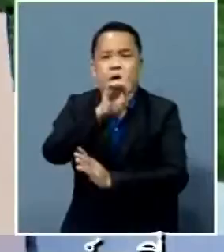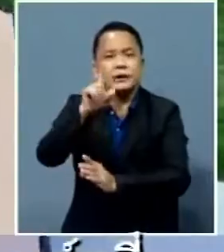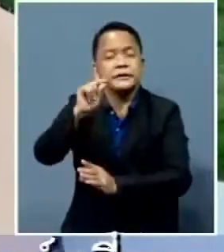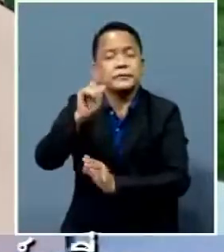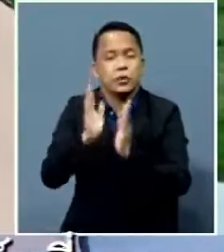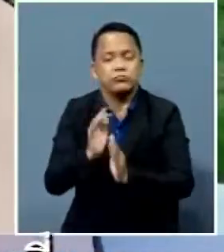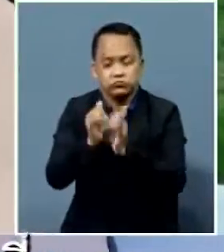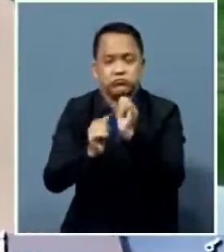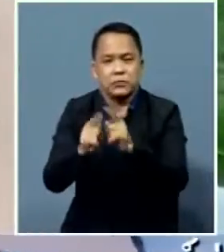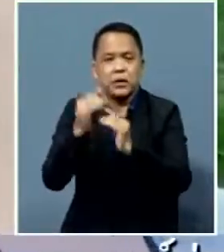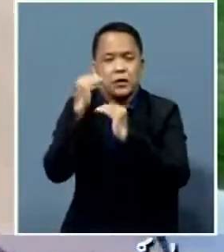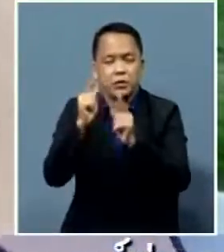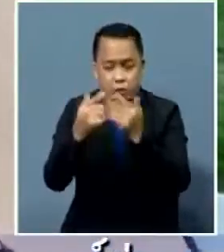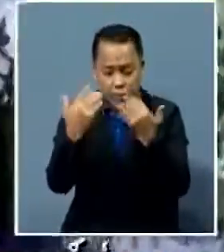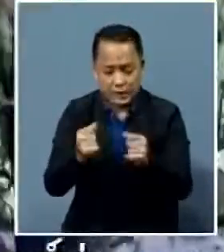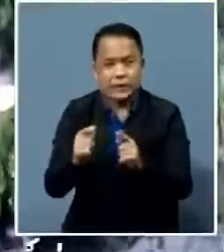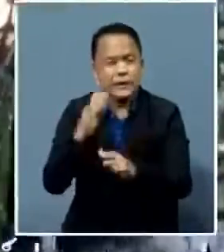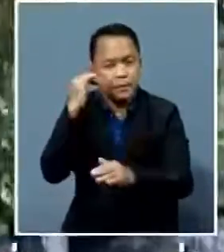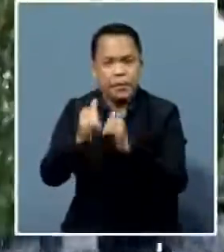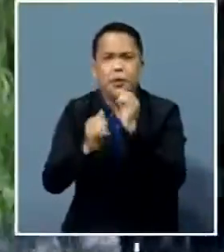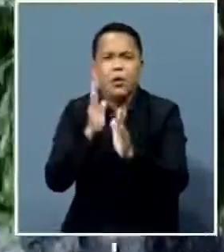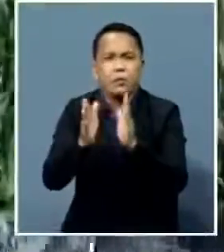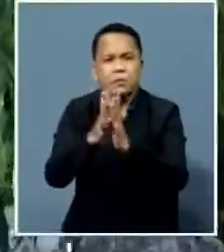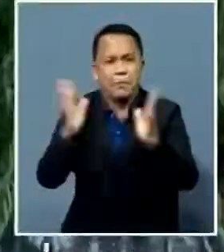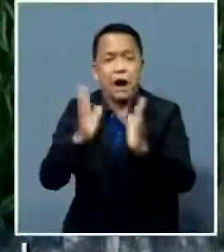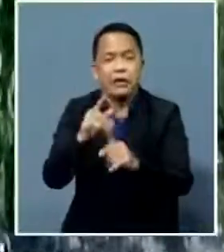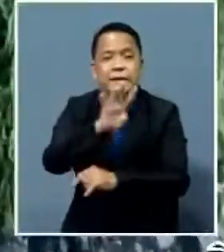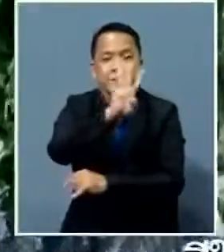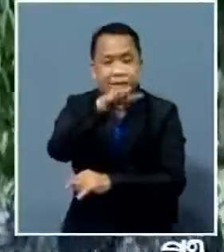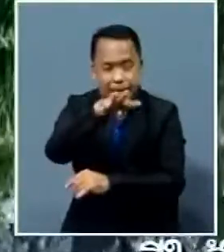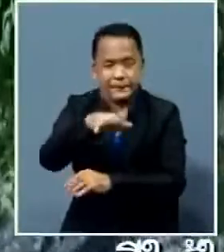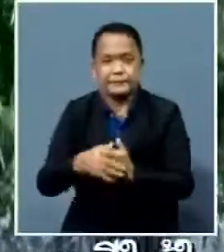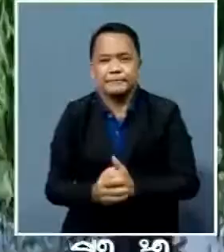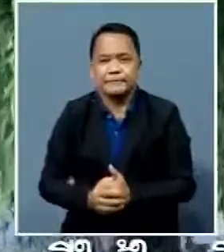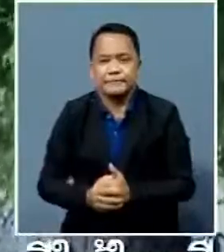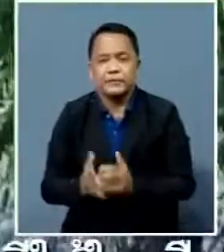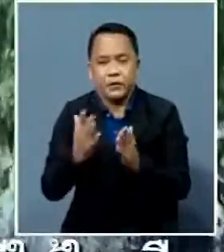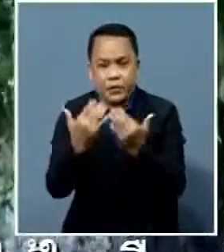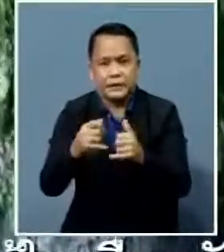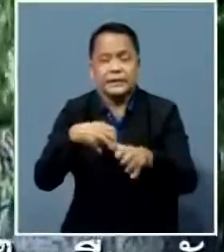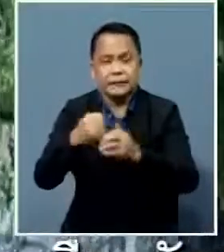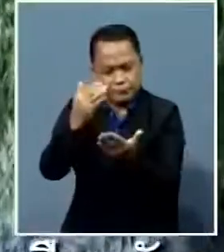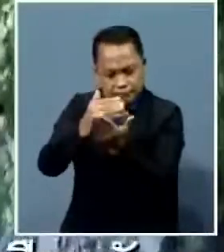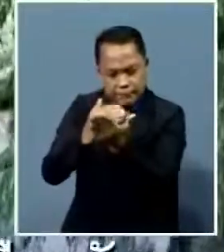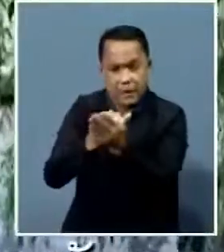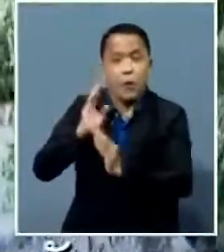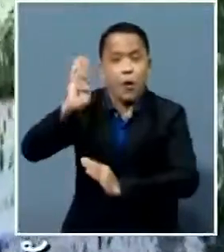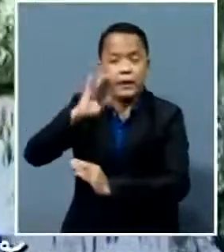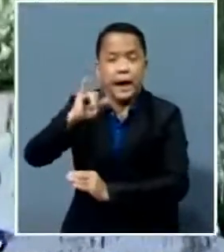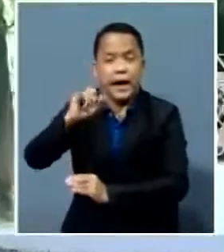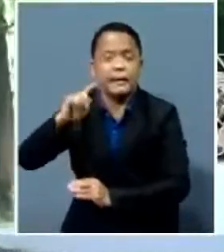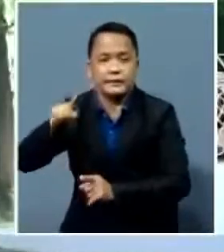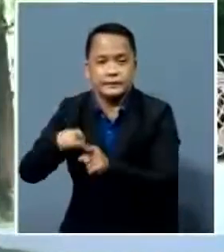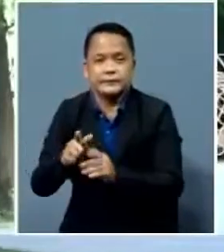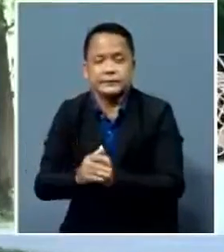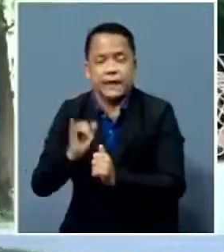120คนจนถึงตอนนี้สามารถรับลูกค้าได้มากกว่า 4,000คนทั้งนี้จากข้อมูลของบริษัท II